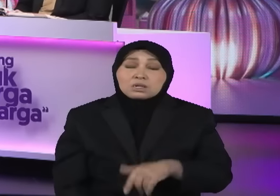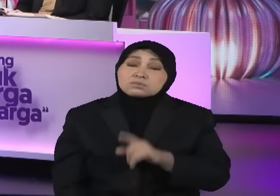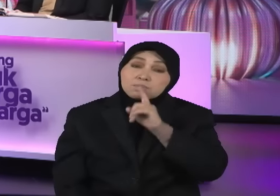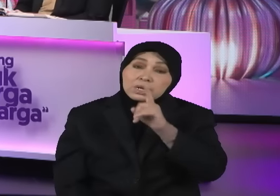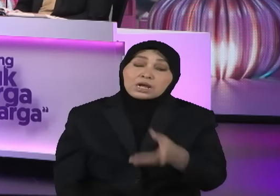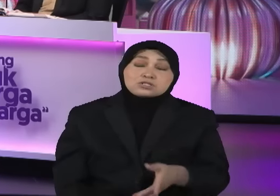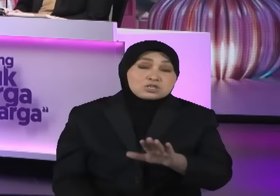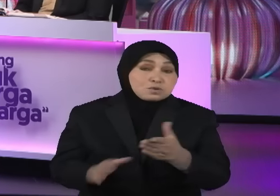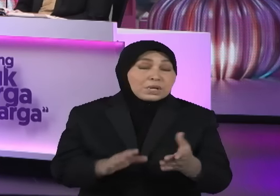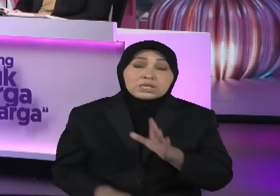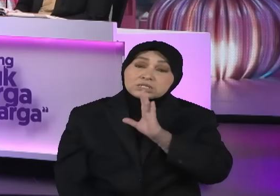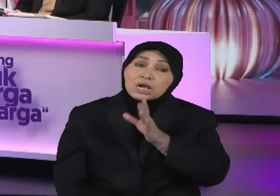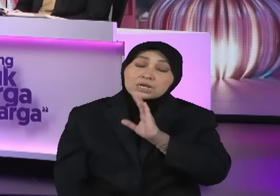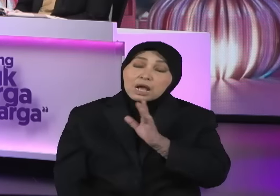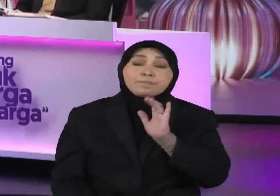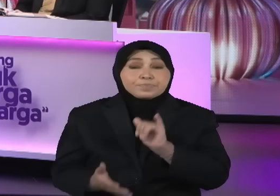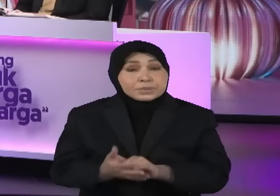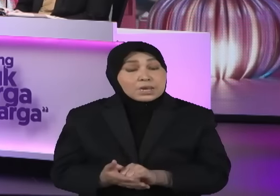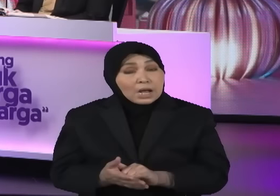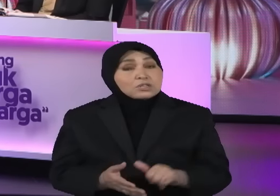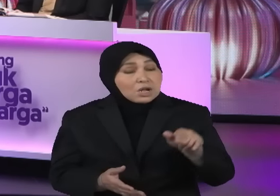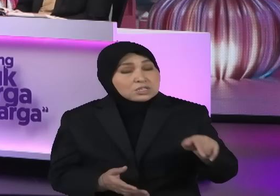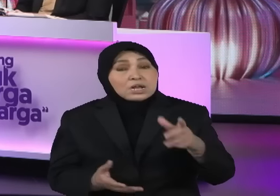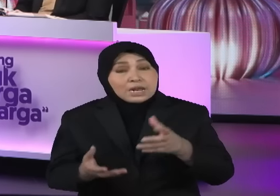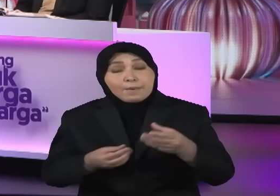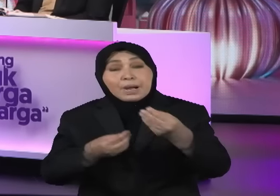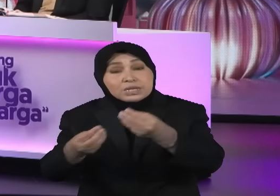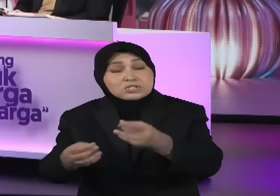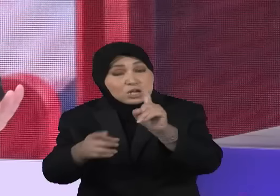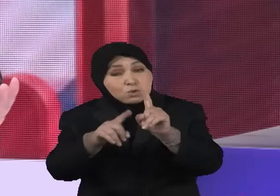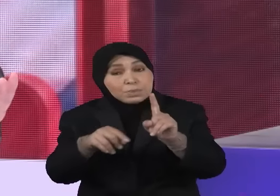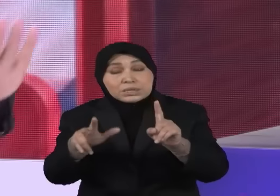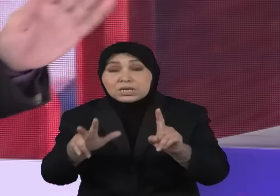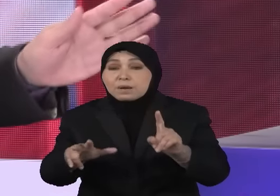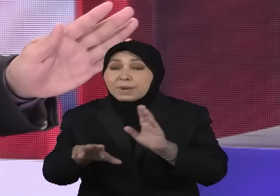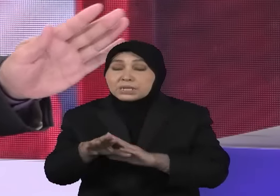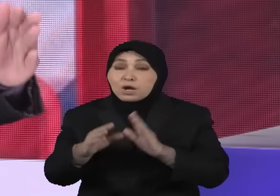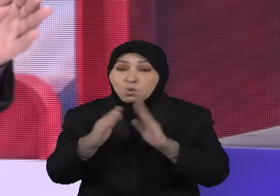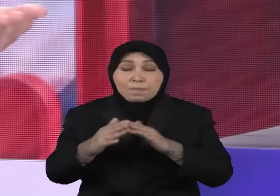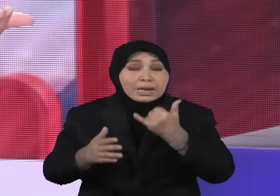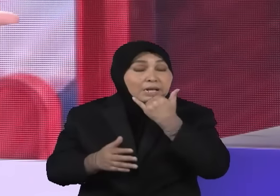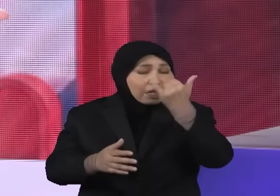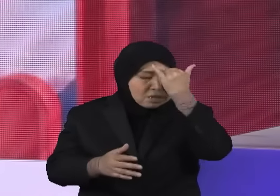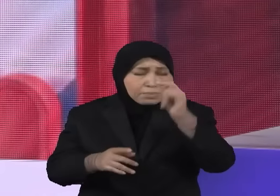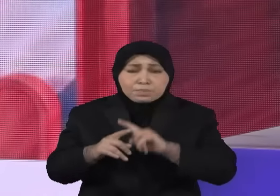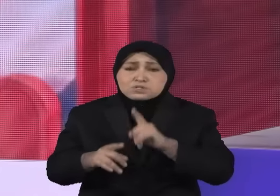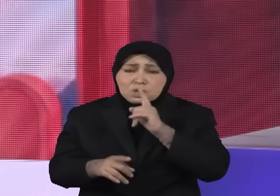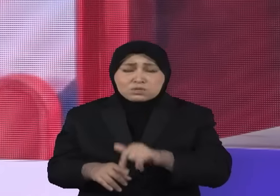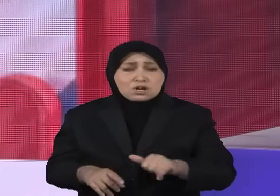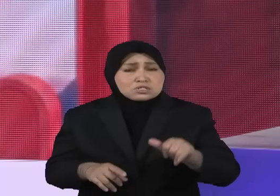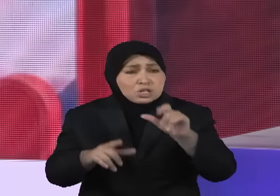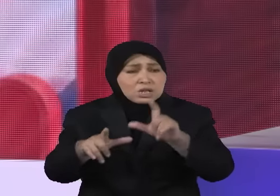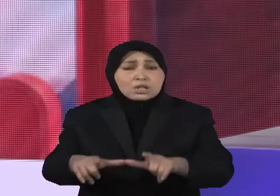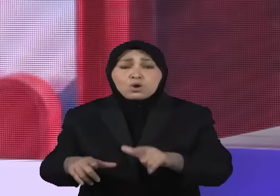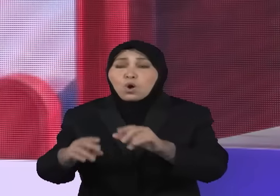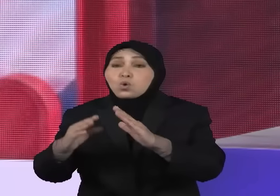sebenarnya si mati cakap bahawa dia ni nak beri 1/3 kepada rumah anak yatim. Rupanya rumah anak yatim tu dia letak nama dia.